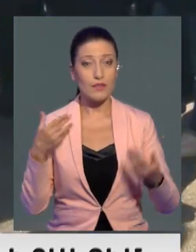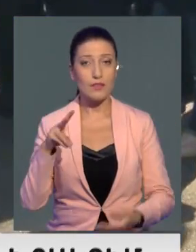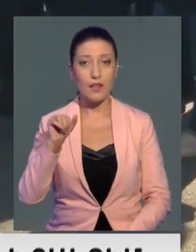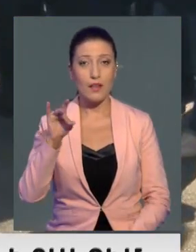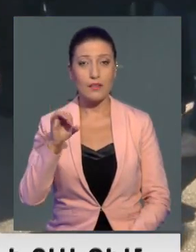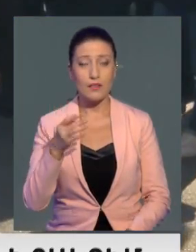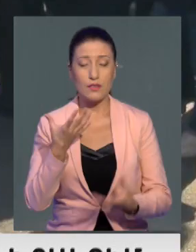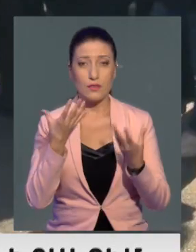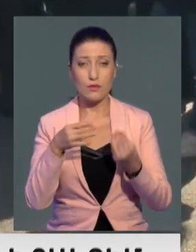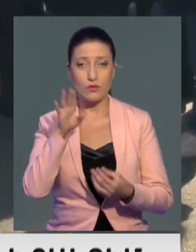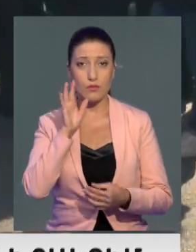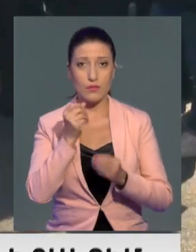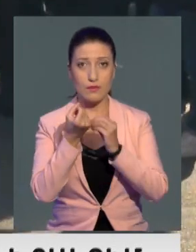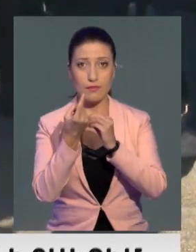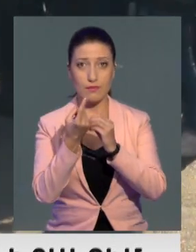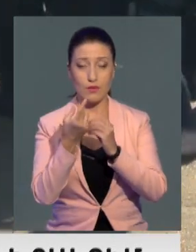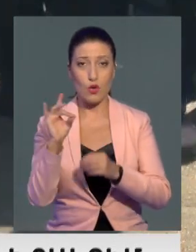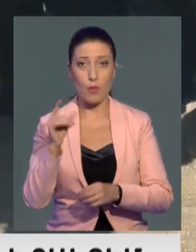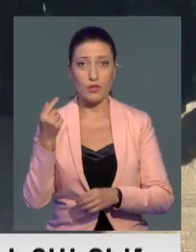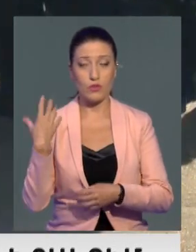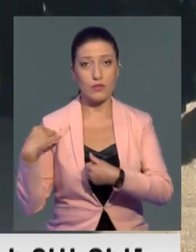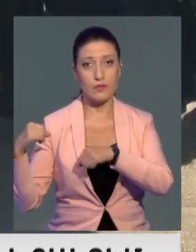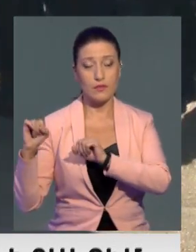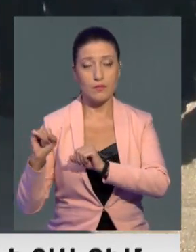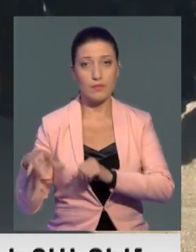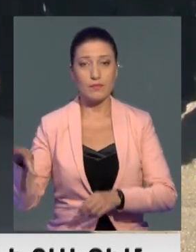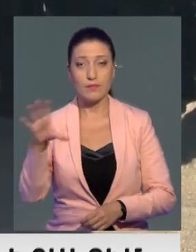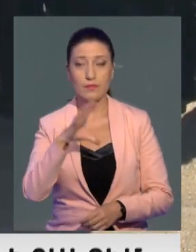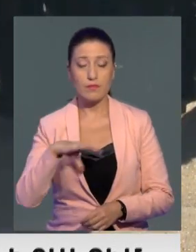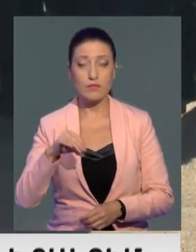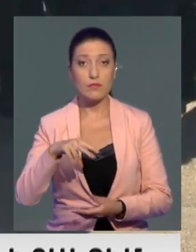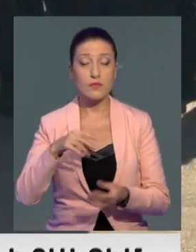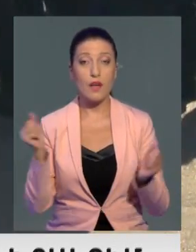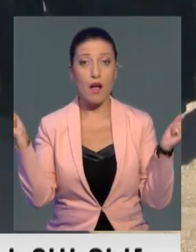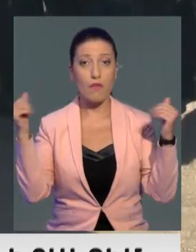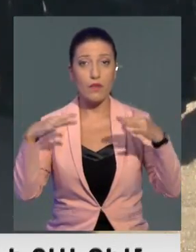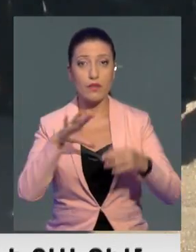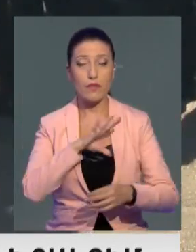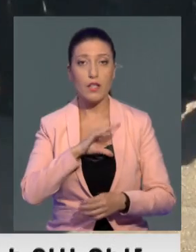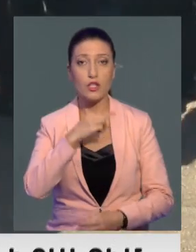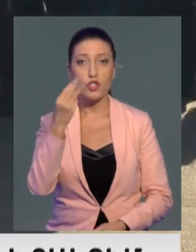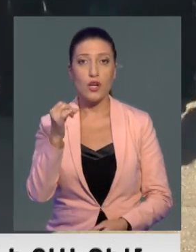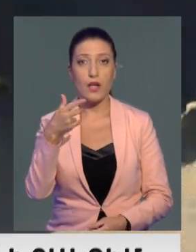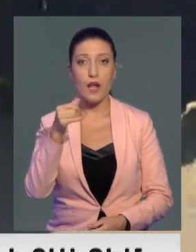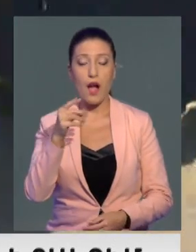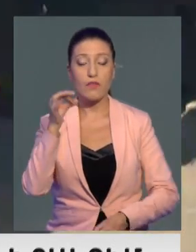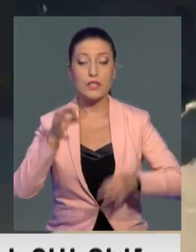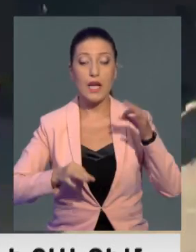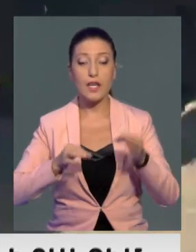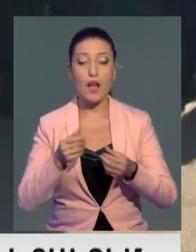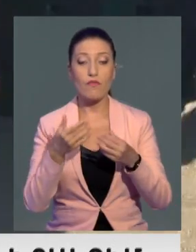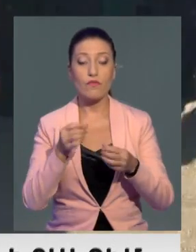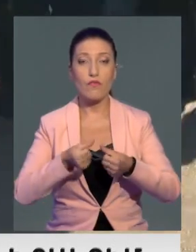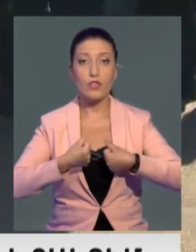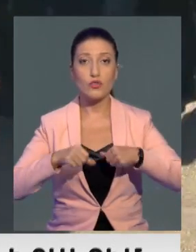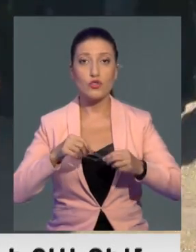Ժամը 11-ից Ռոբերտ Քոչարյանի աջակիցները ու նրա անդիմախոսները հավաքվել են Շենգավիթի դատարանի մոտ։ Այստեղ վիճակը շարունակում